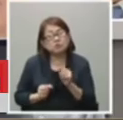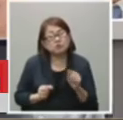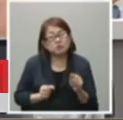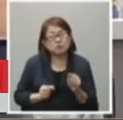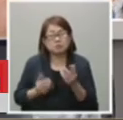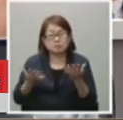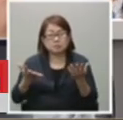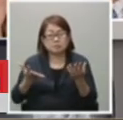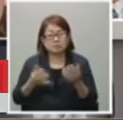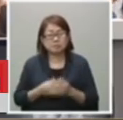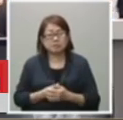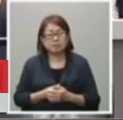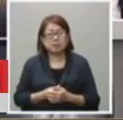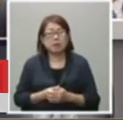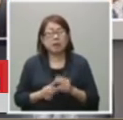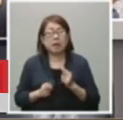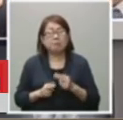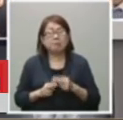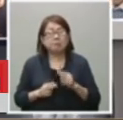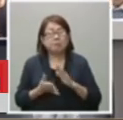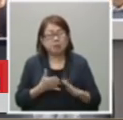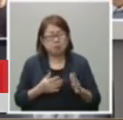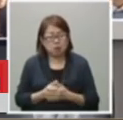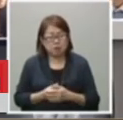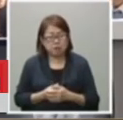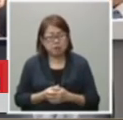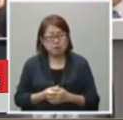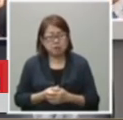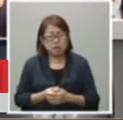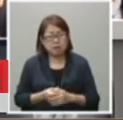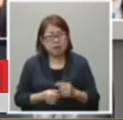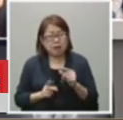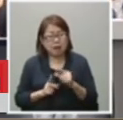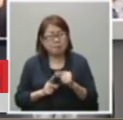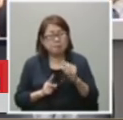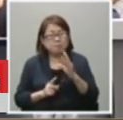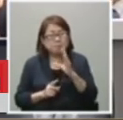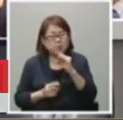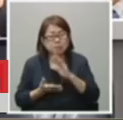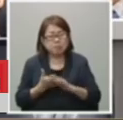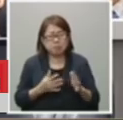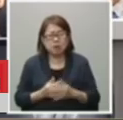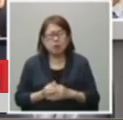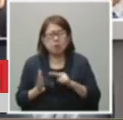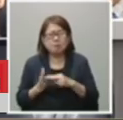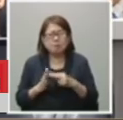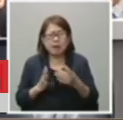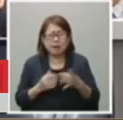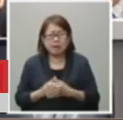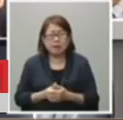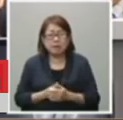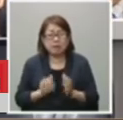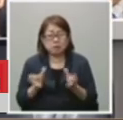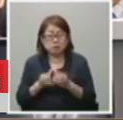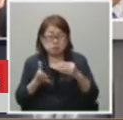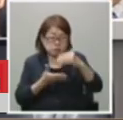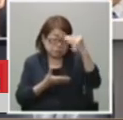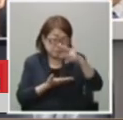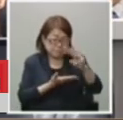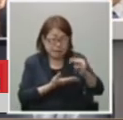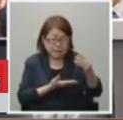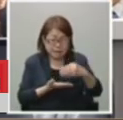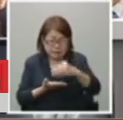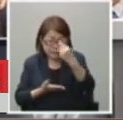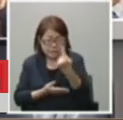ครับหยาบมากภาษานะครับหมายความว่ายังไงครับมันไม่ใช่แค่นักเรียนนักศึกษาแล้วท่านประธานครับ